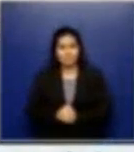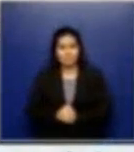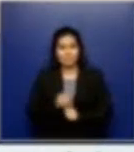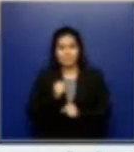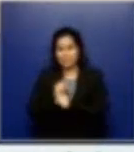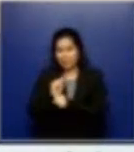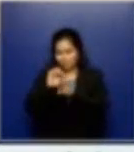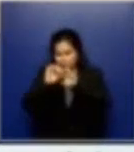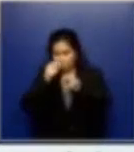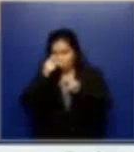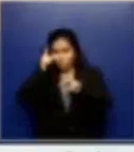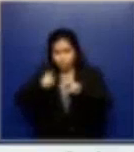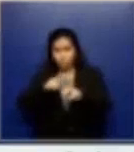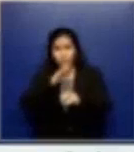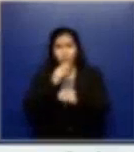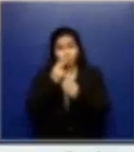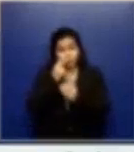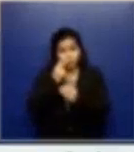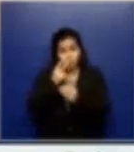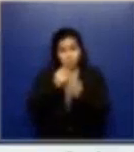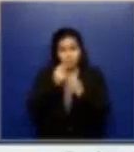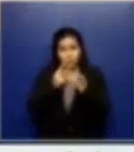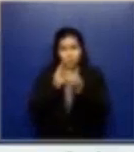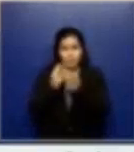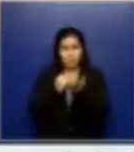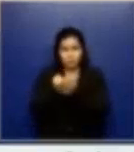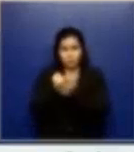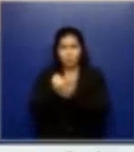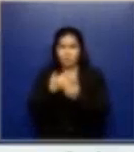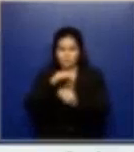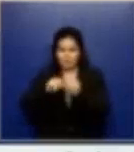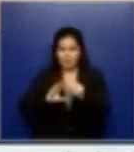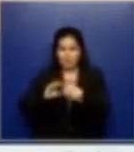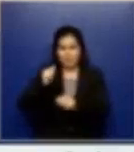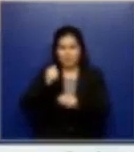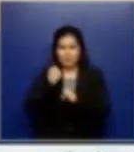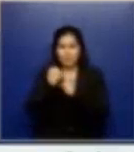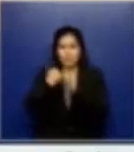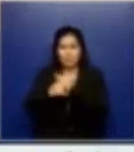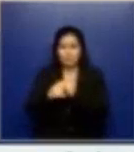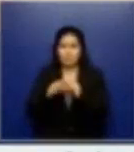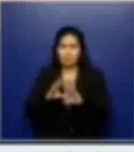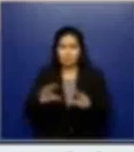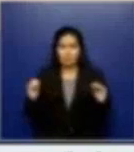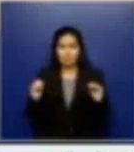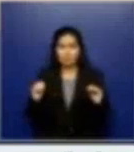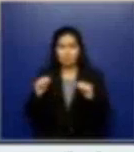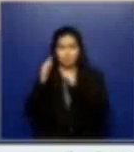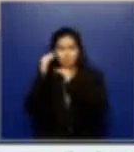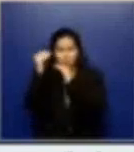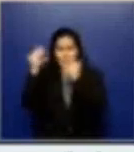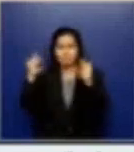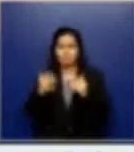ดูอีกถ้าทำถูกมันก็มาเศรษฐกิจทำผิดมันก็หายเกลี้ยงความหวังมันไม่มีเพราะฉะ